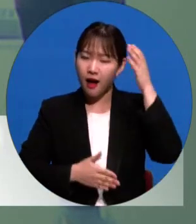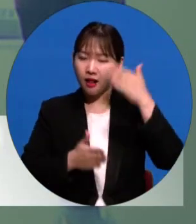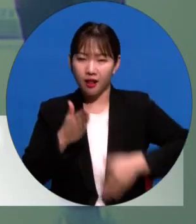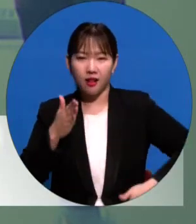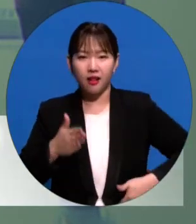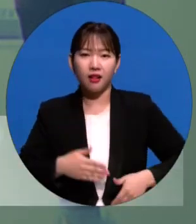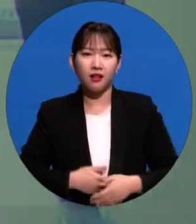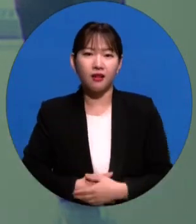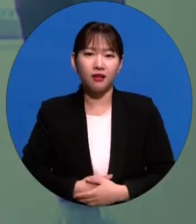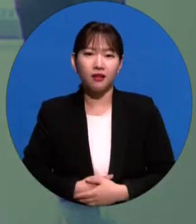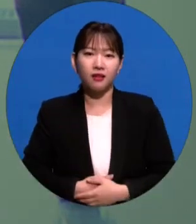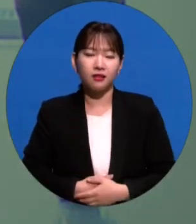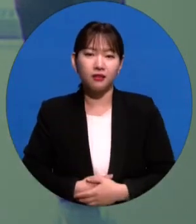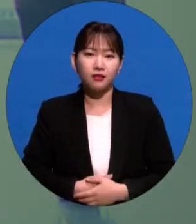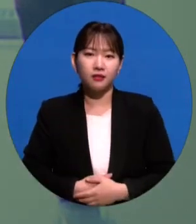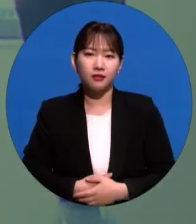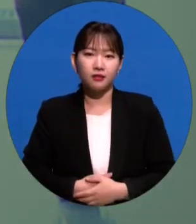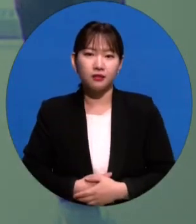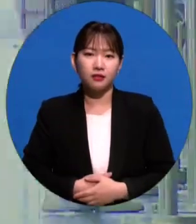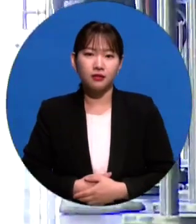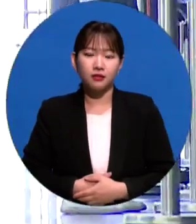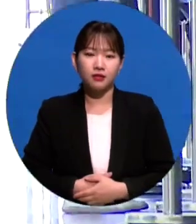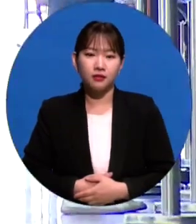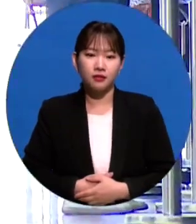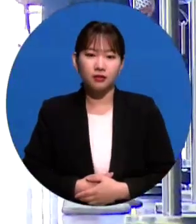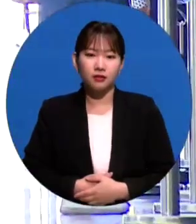미쳤습니다. 김진선 기자입니다.